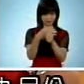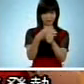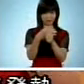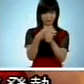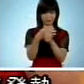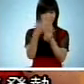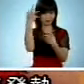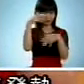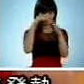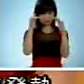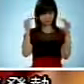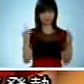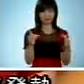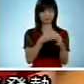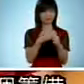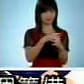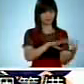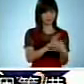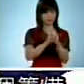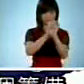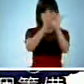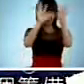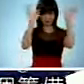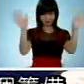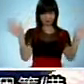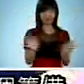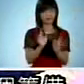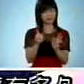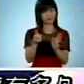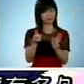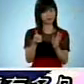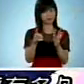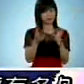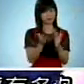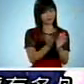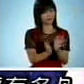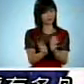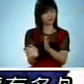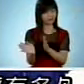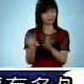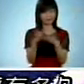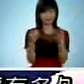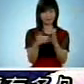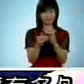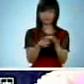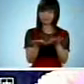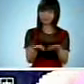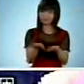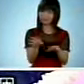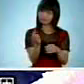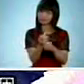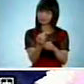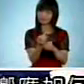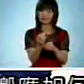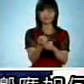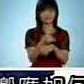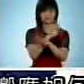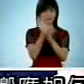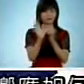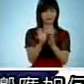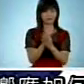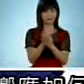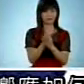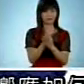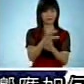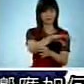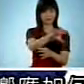在9月份在全世界发光发热。 那盛老师，这次整个筹备开始到现在已经有多久？然后你觉得这个整个各